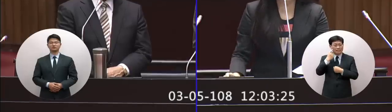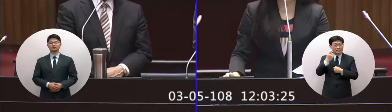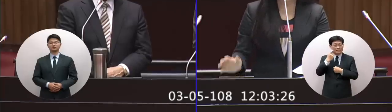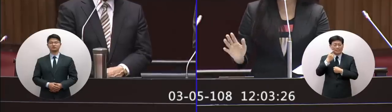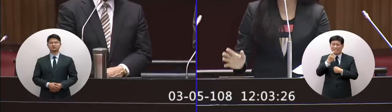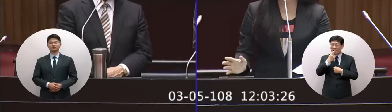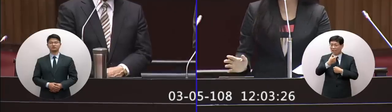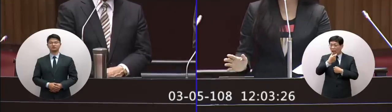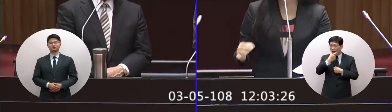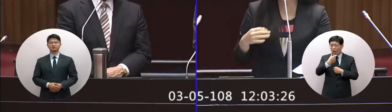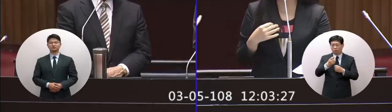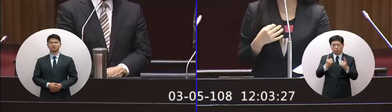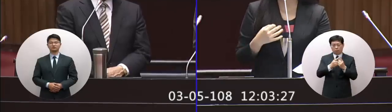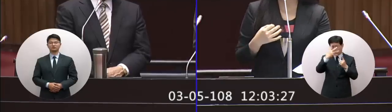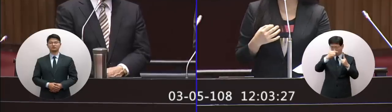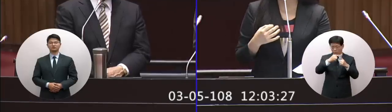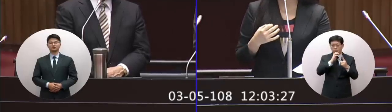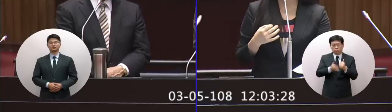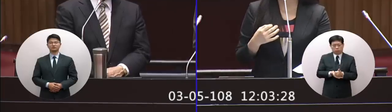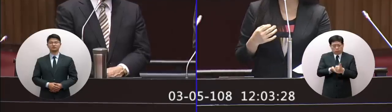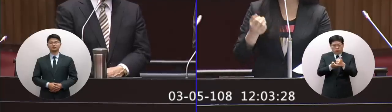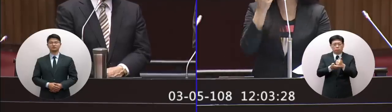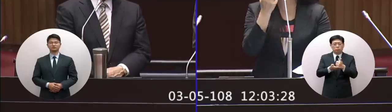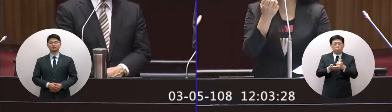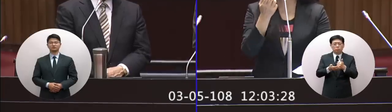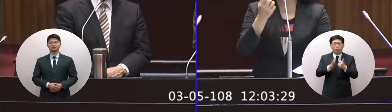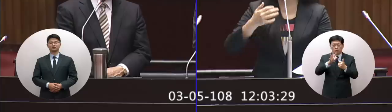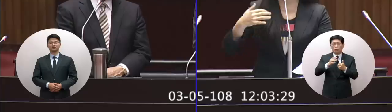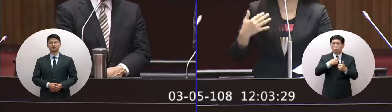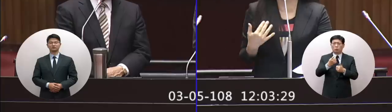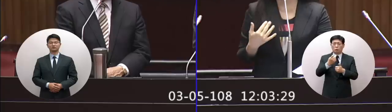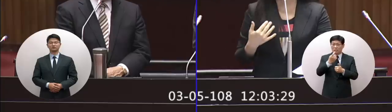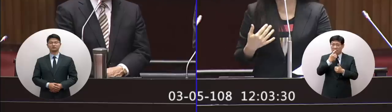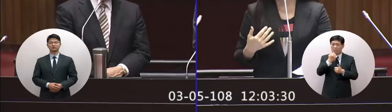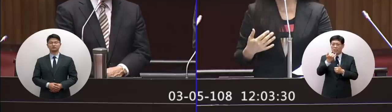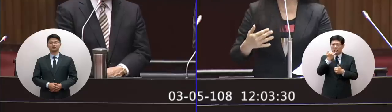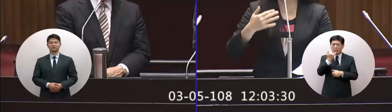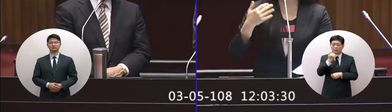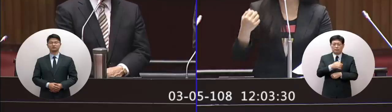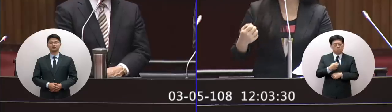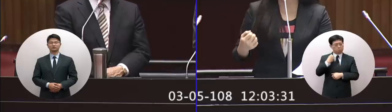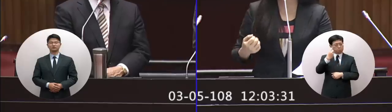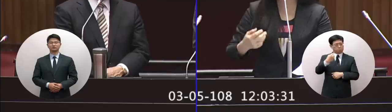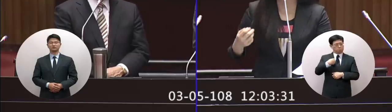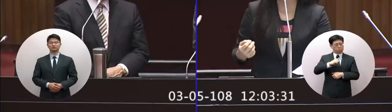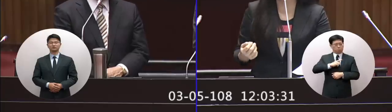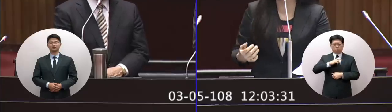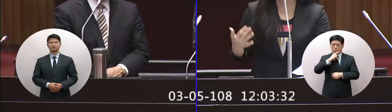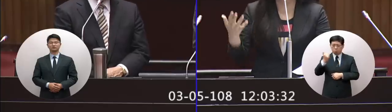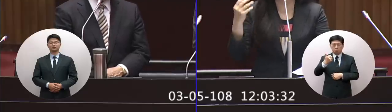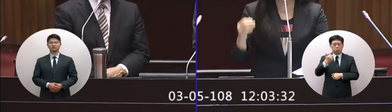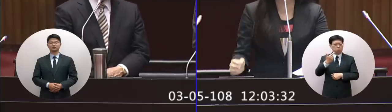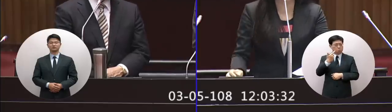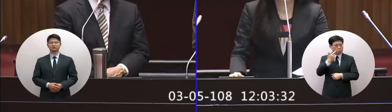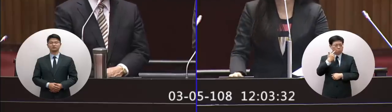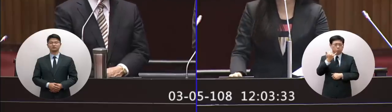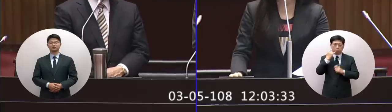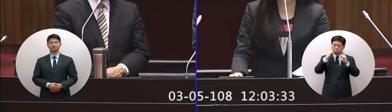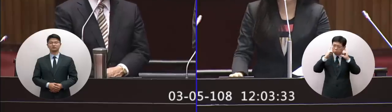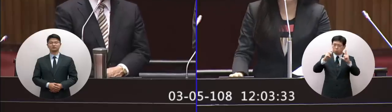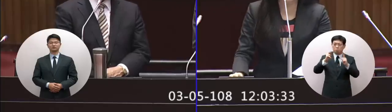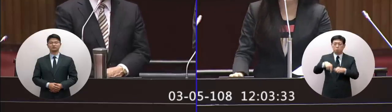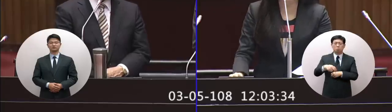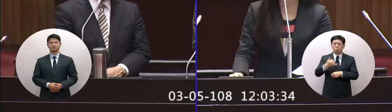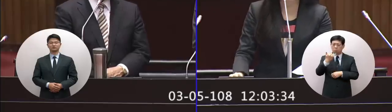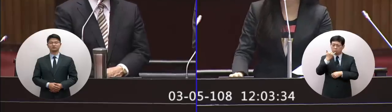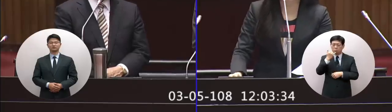它对老人来说这是一种尊严。有吹气，他就觉得自己很帅很漂亮，愿意走出去，那